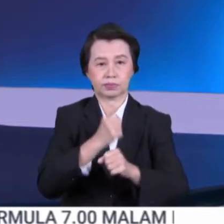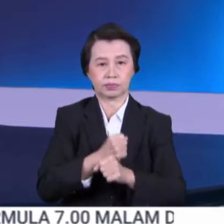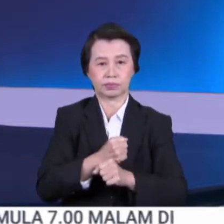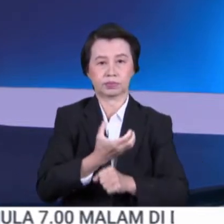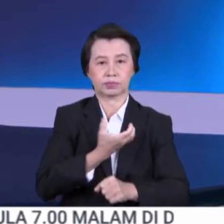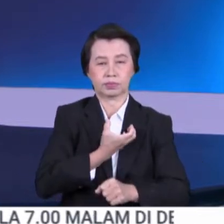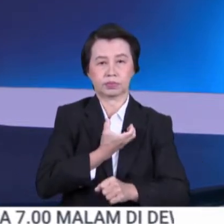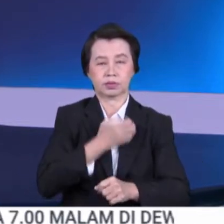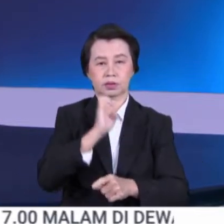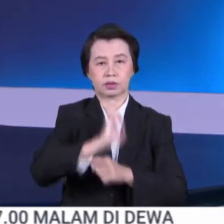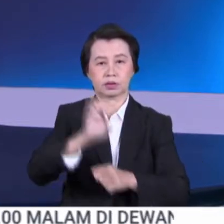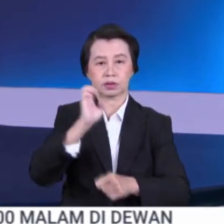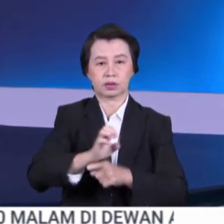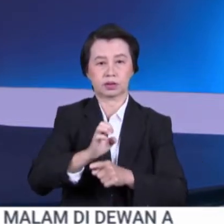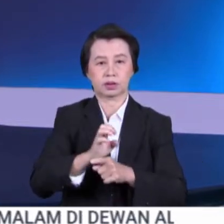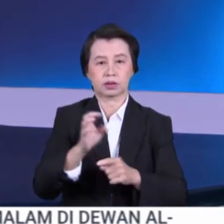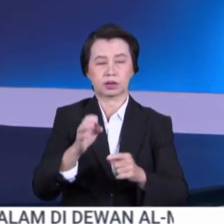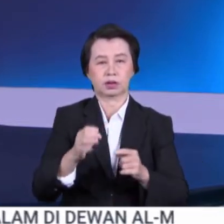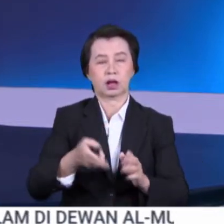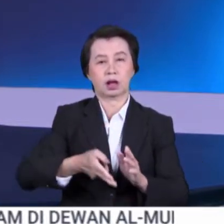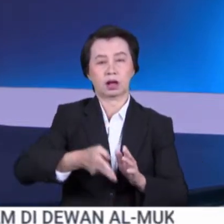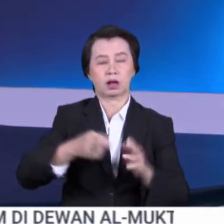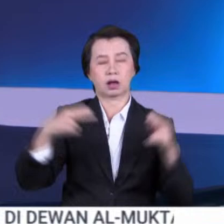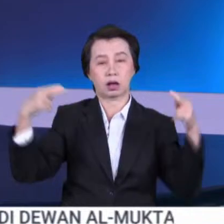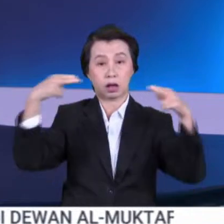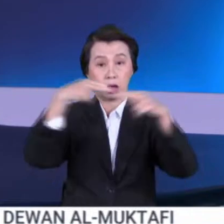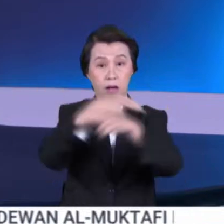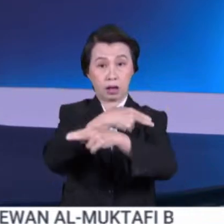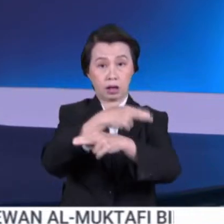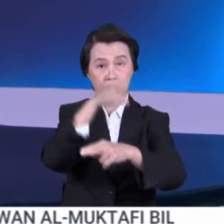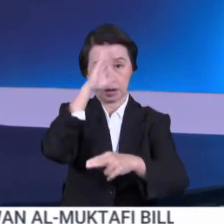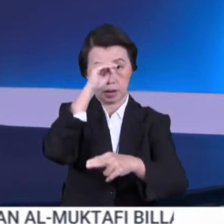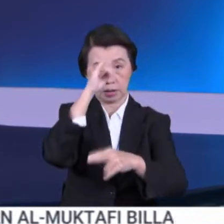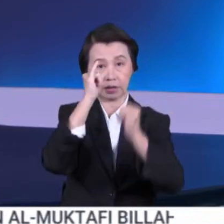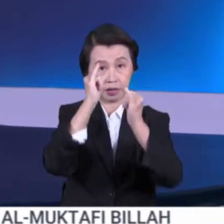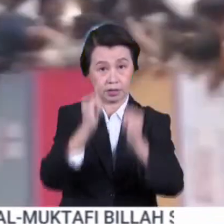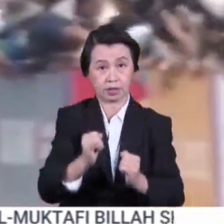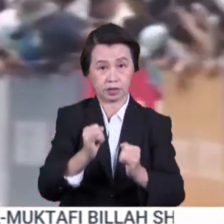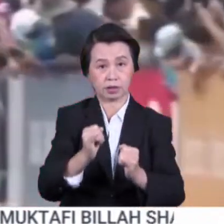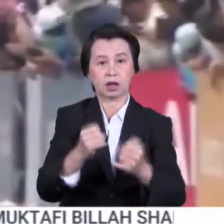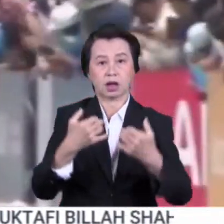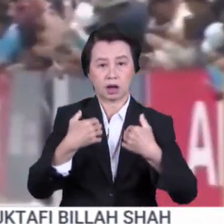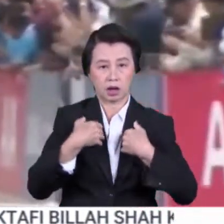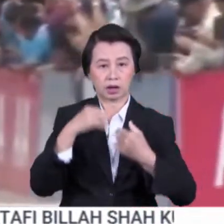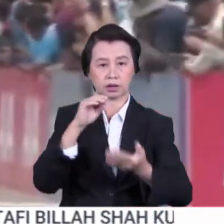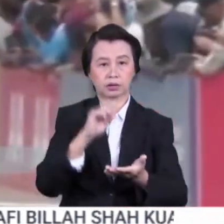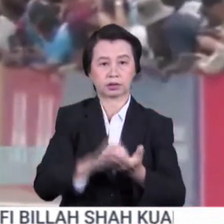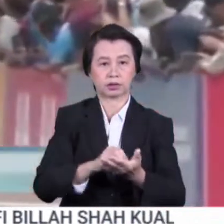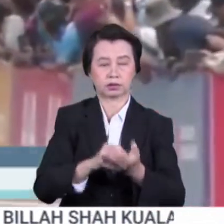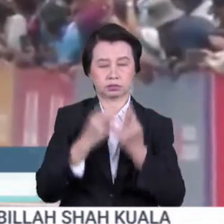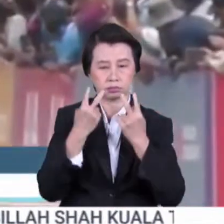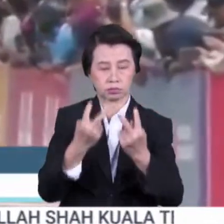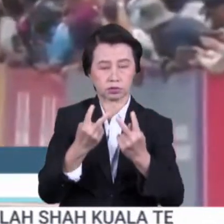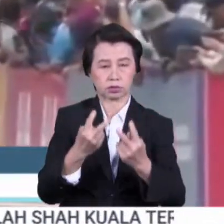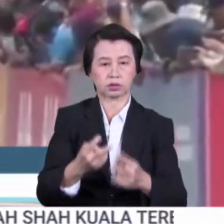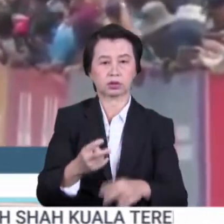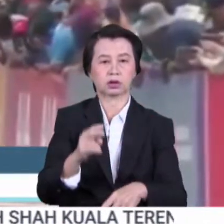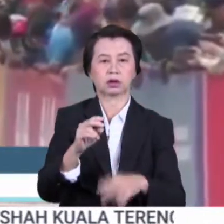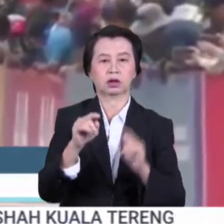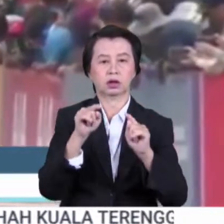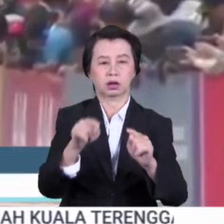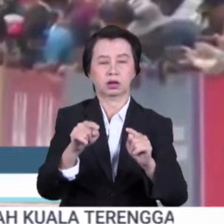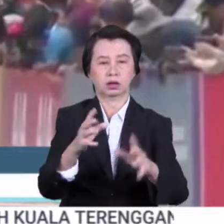pingat emas menerusi acara leburai lelaki individu hari ini. Dan saingan berlangsung di Angkor Wat menyaksikan emas